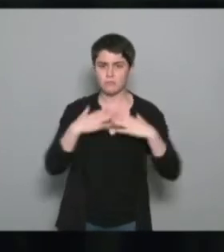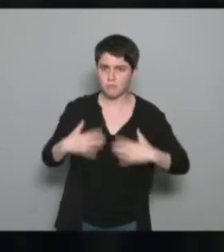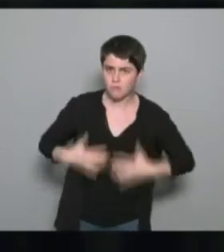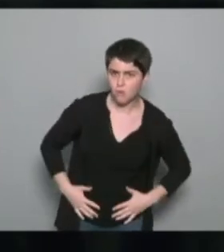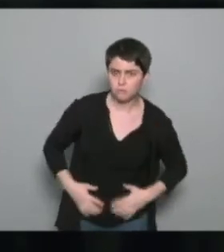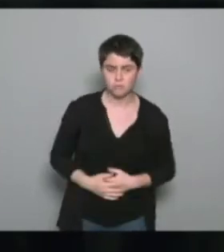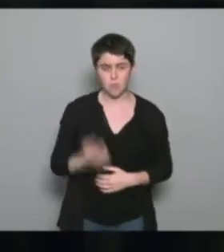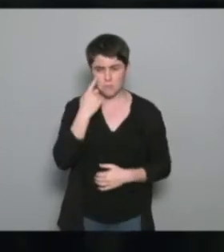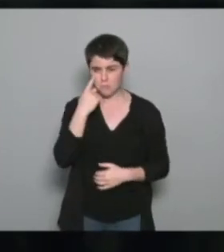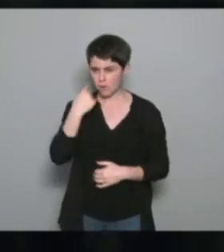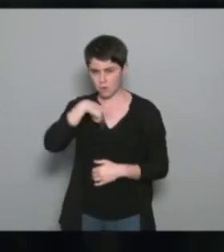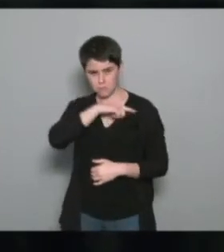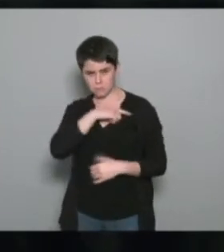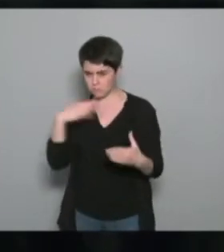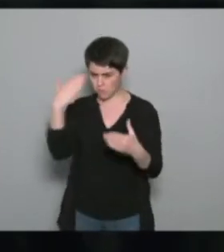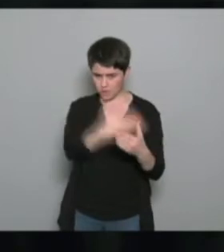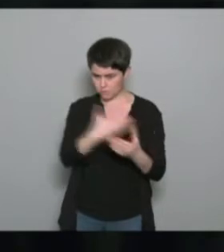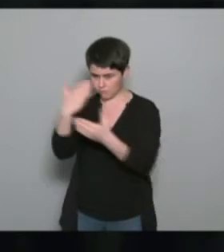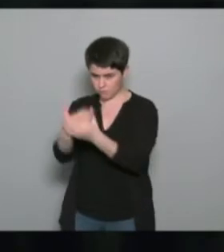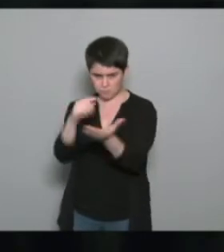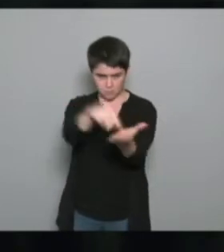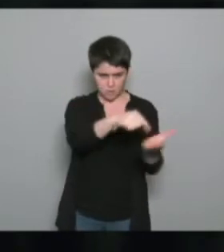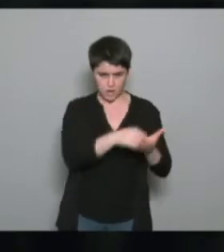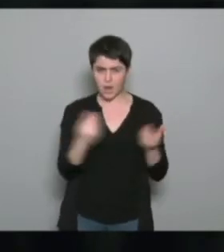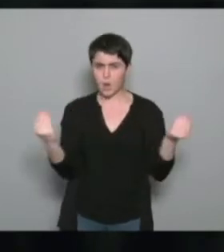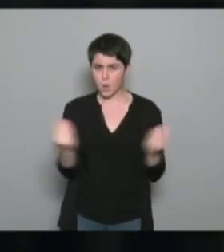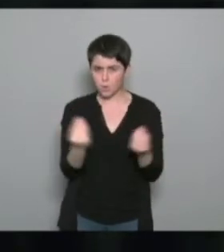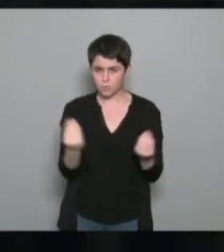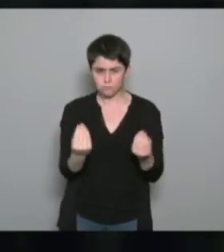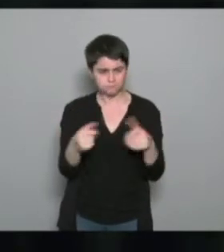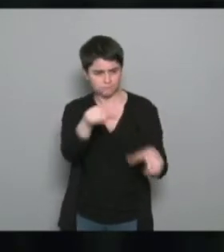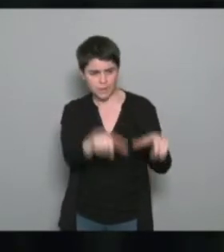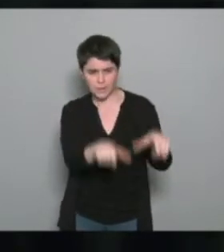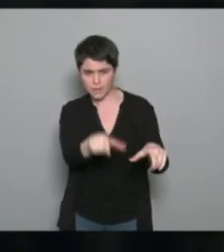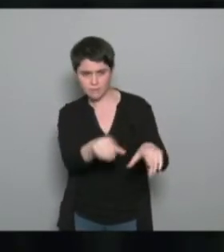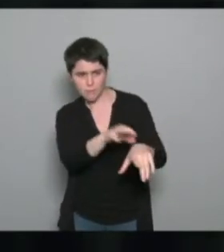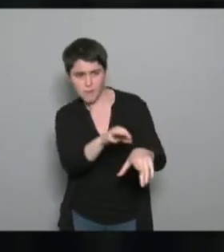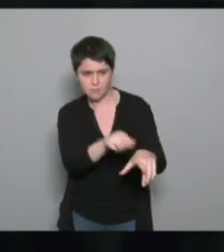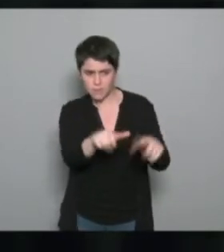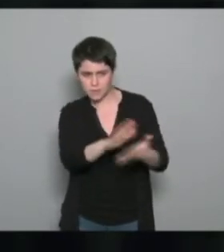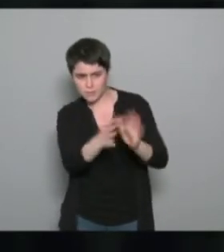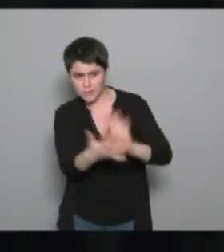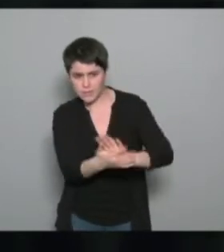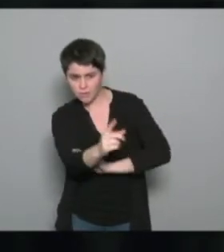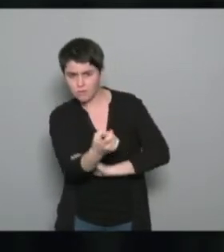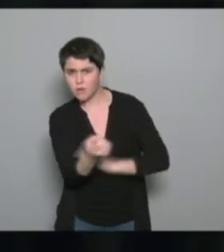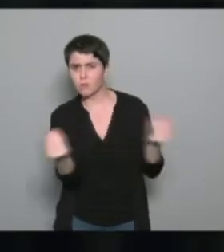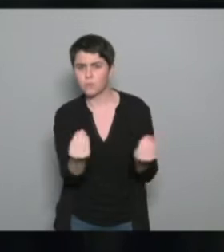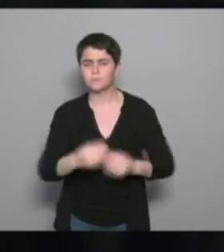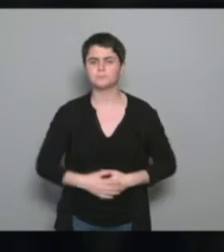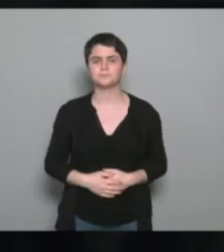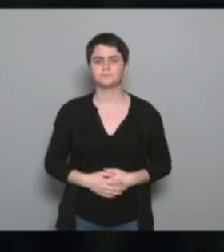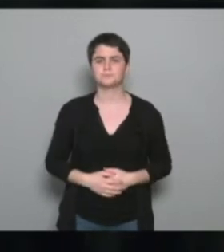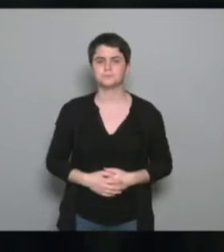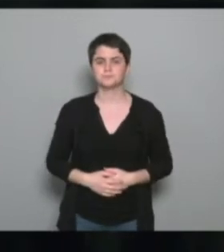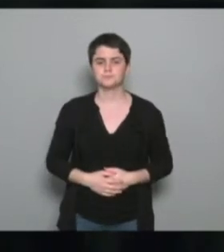'intervention et d'où partaient nos bénéficiaires avec un retour d'expérience derrière. Ensuite, un deuxième volet de formation